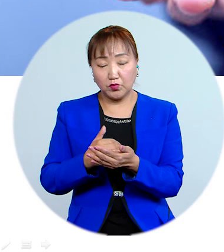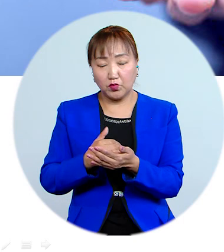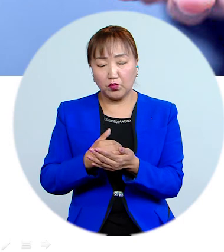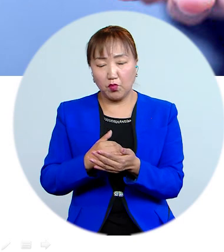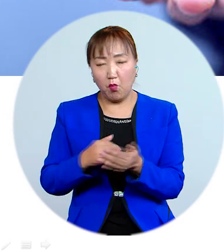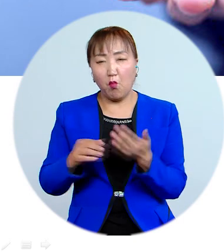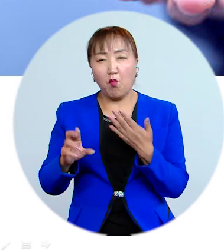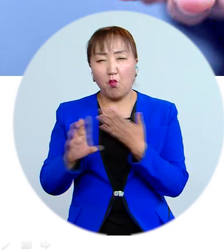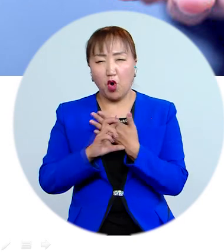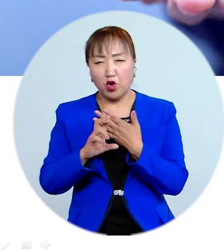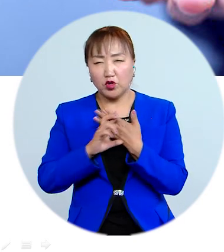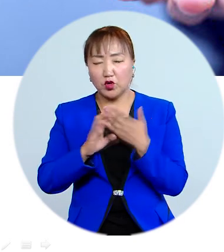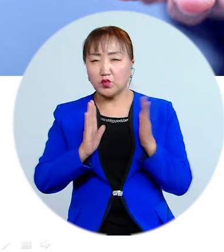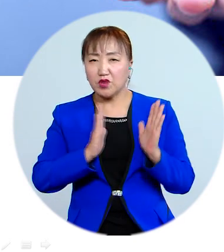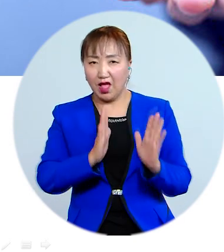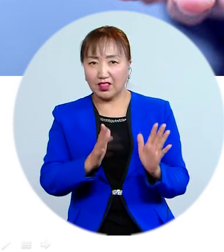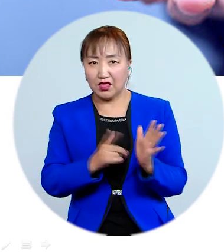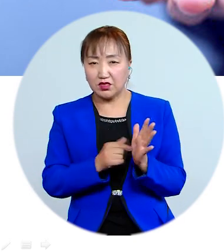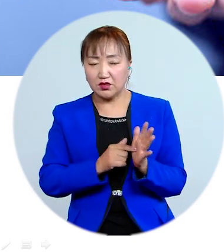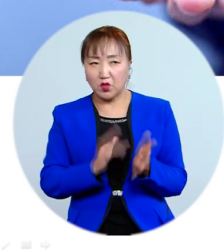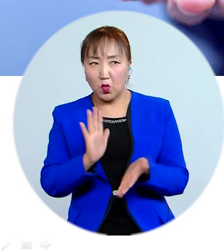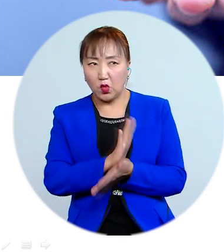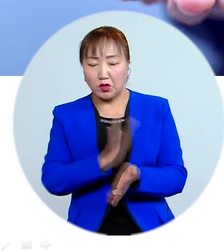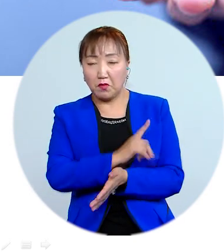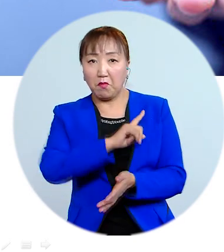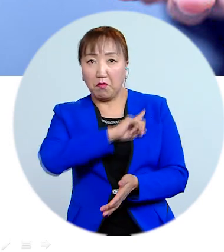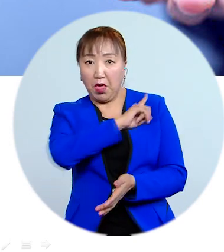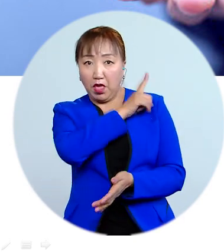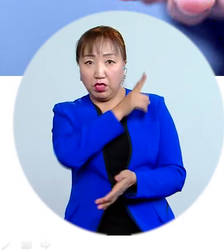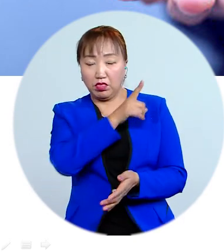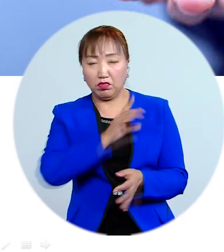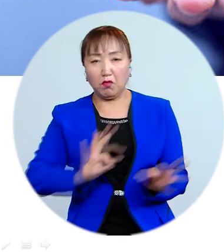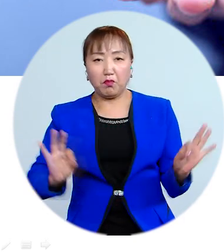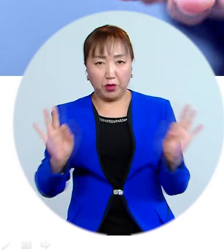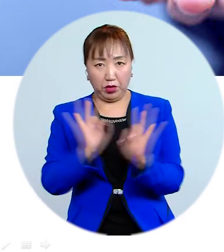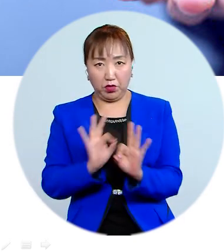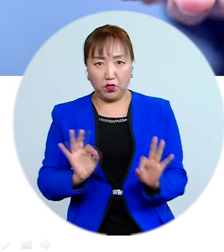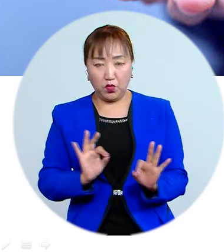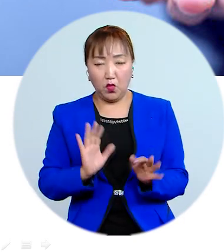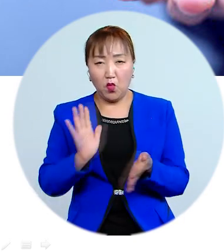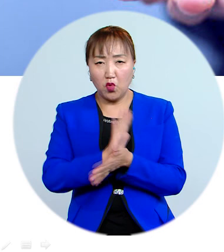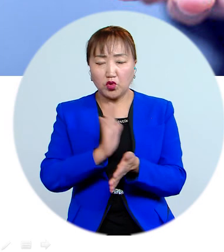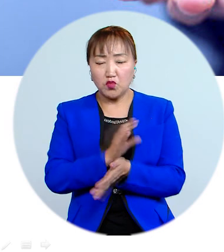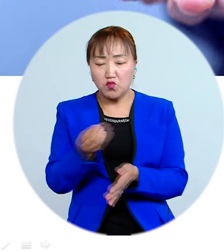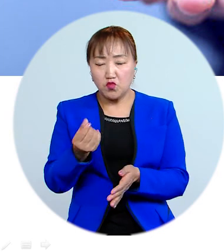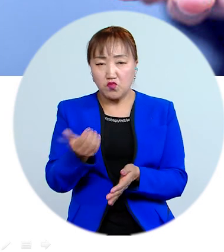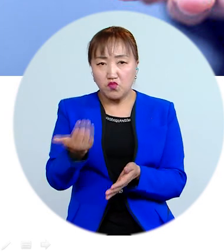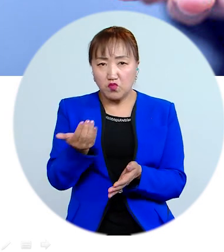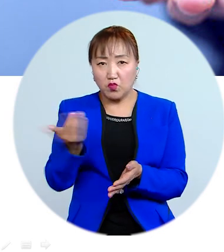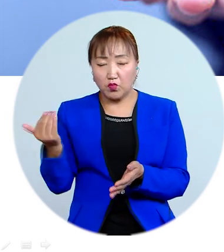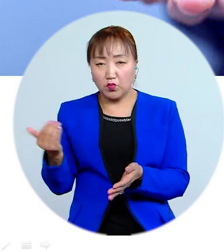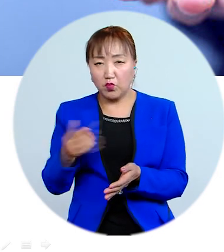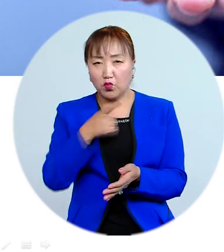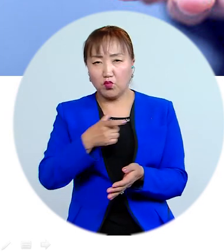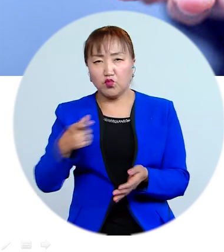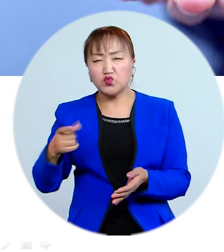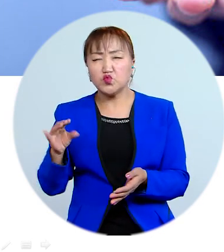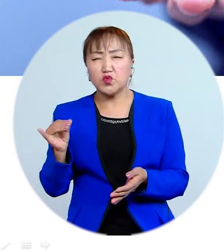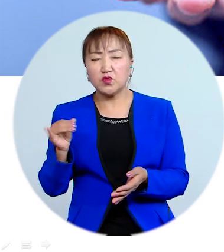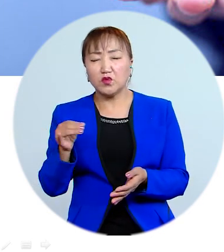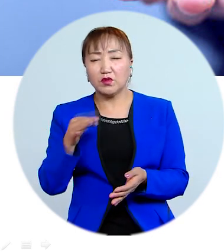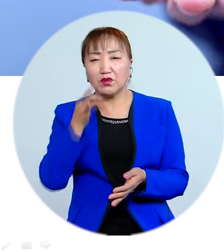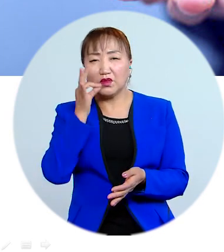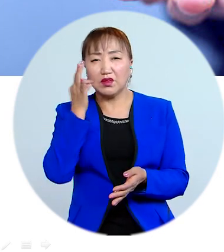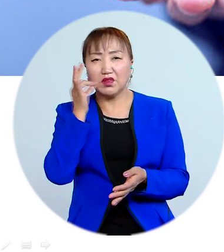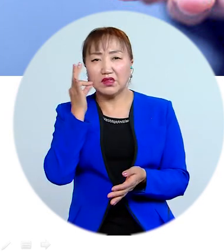тул маш болгоомжтой хандаж байх хэрэгтэй. Хурдан байжих сонгодог арга зам гэж байдаггүй. Хурдан мөнгө олж чаддаг хүмүүс бол зөвхөн луйварчд,